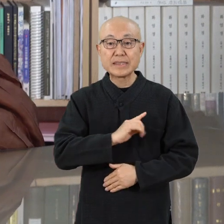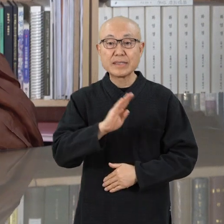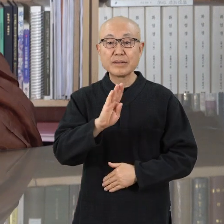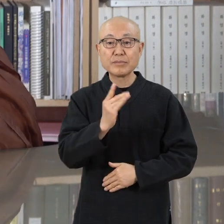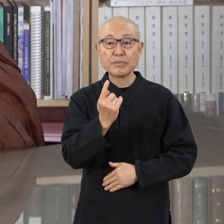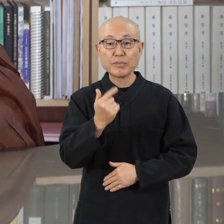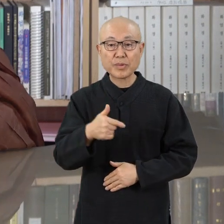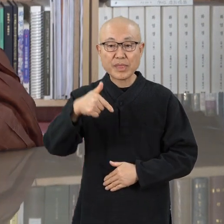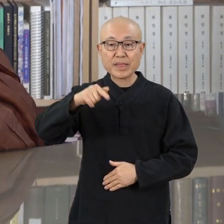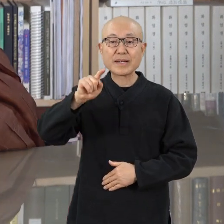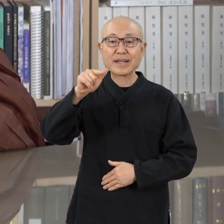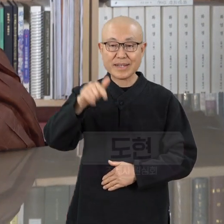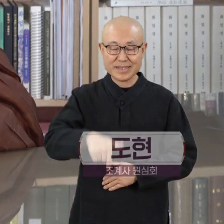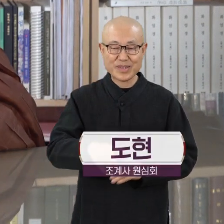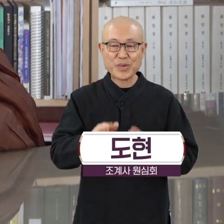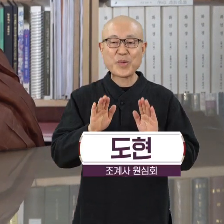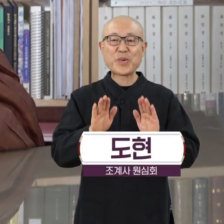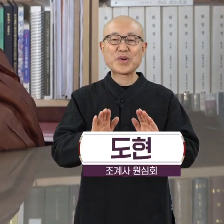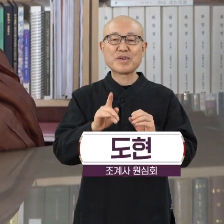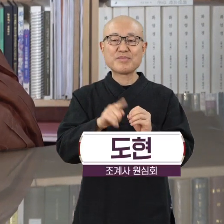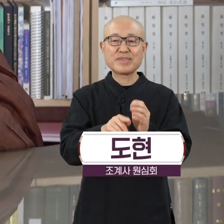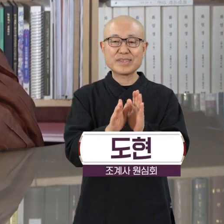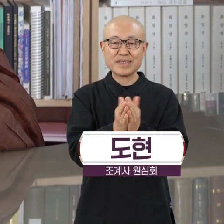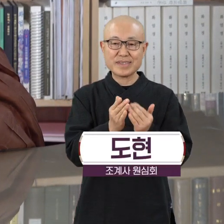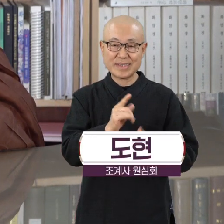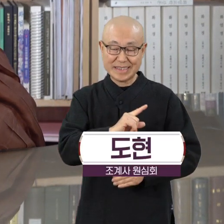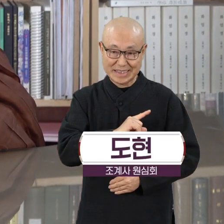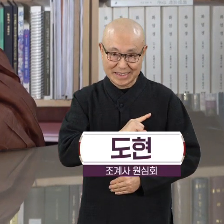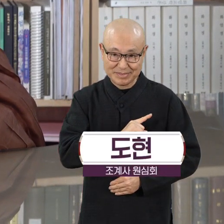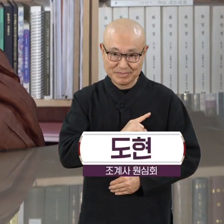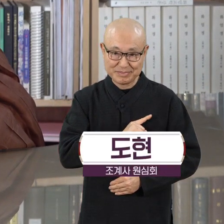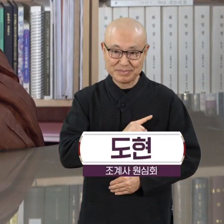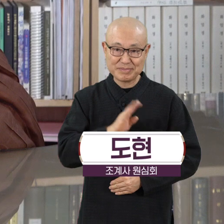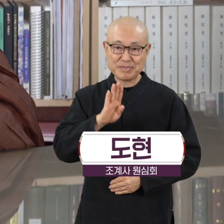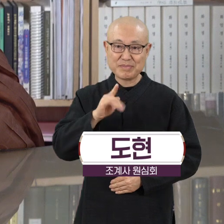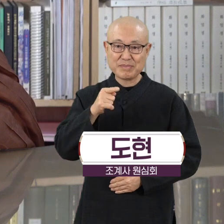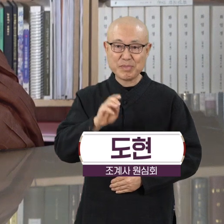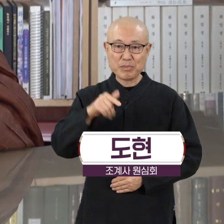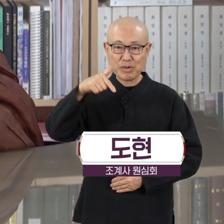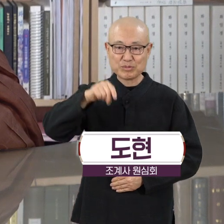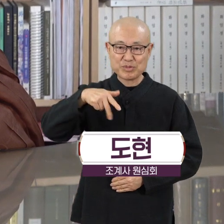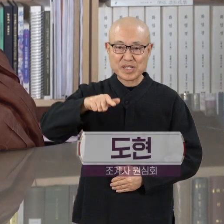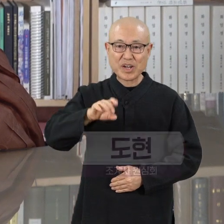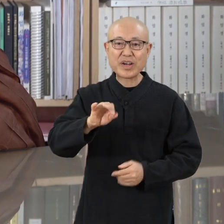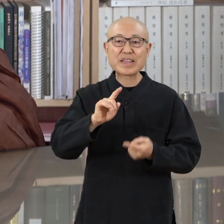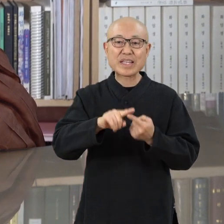본각입니다. 오늘도 법구경에 대한 말씀을 나누겠습니다.